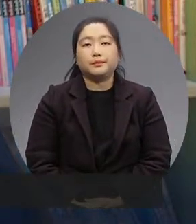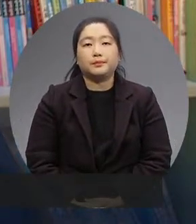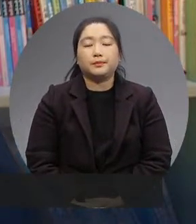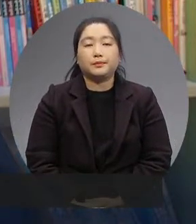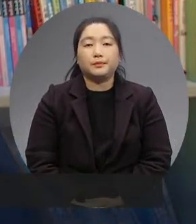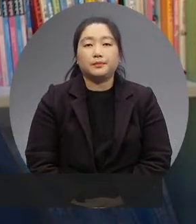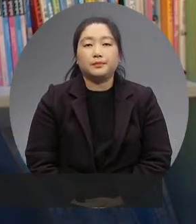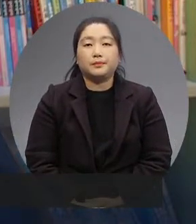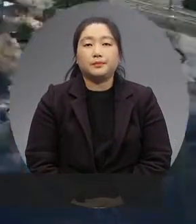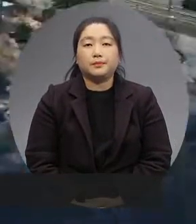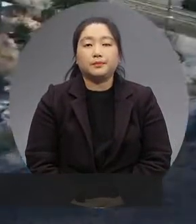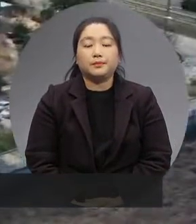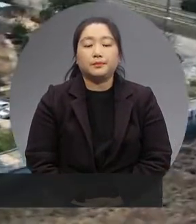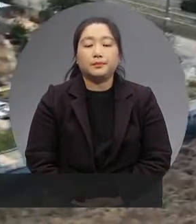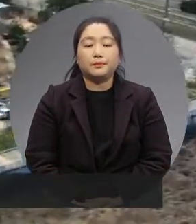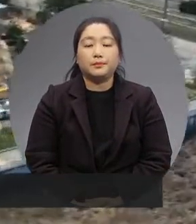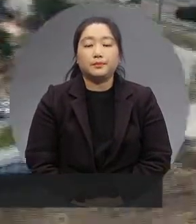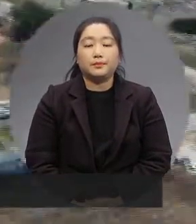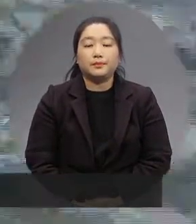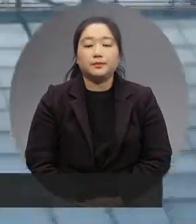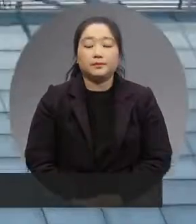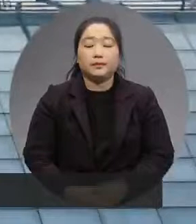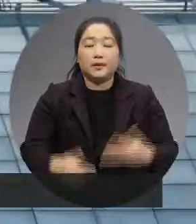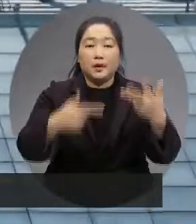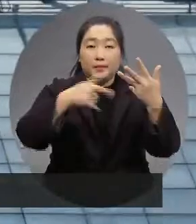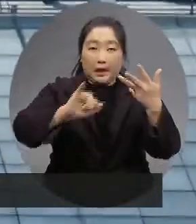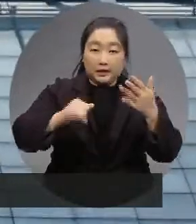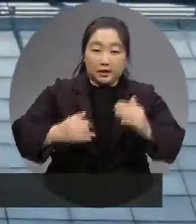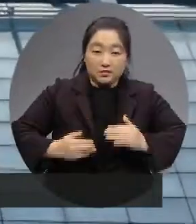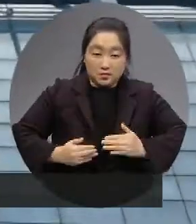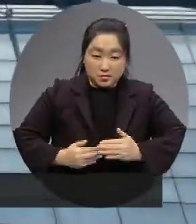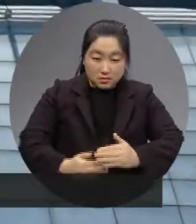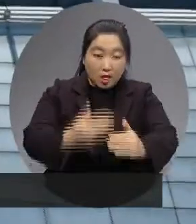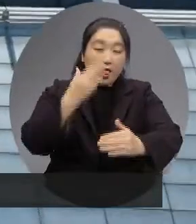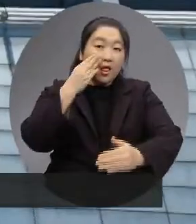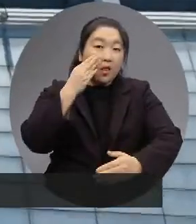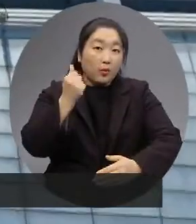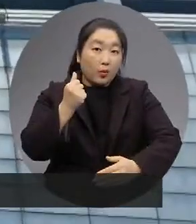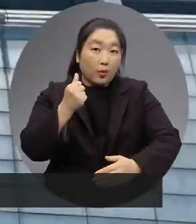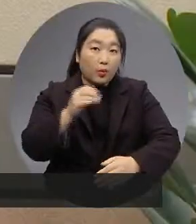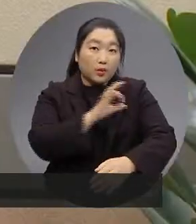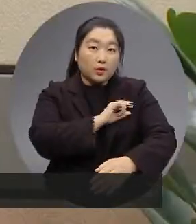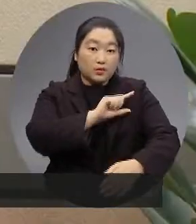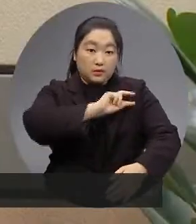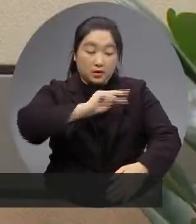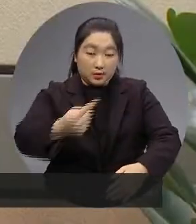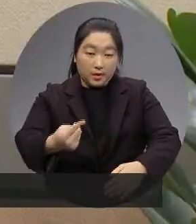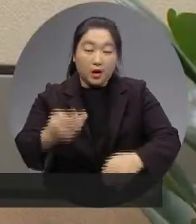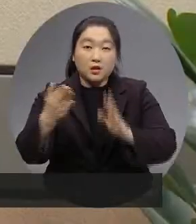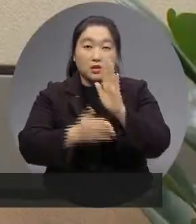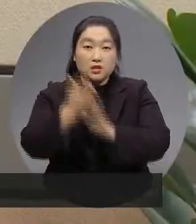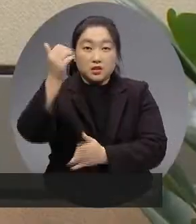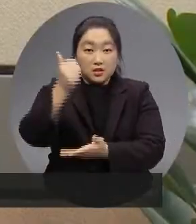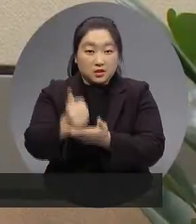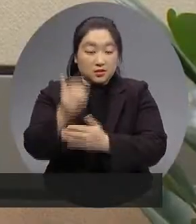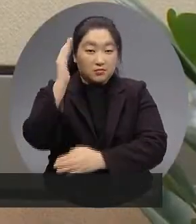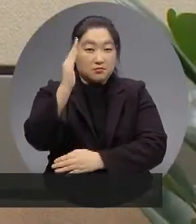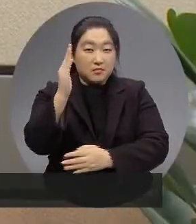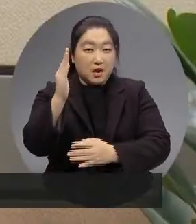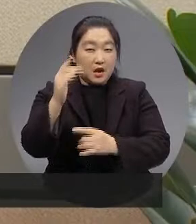맞대고 소통하면서 민선 8기 들어 속도를 냈던 오송역 개명이 시장의 부적절한